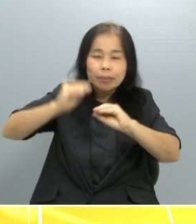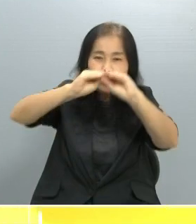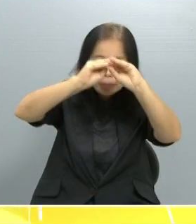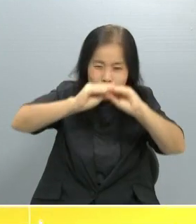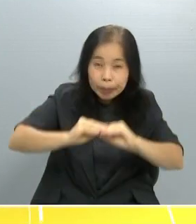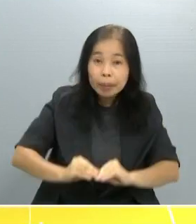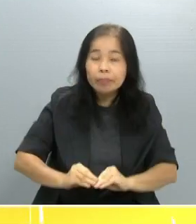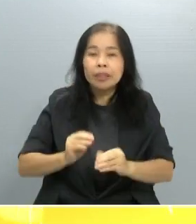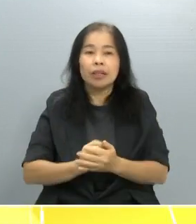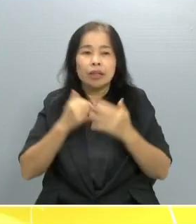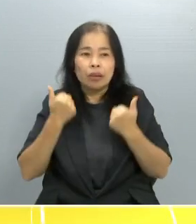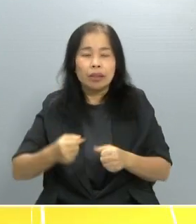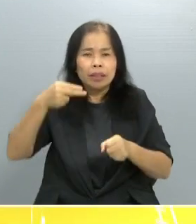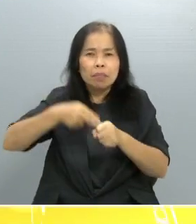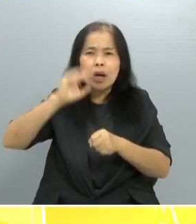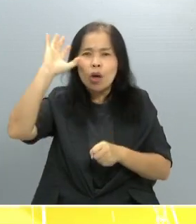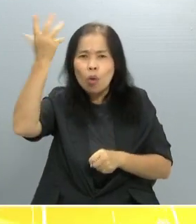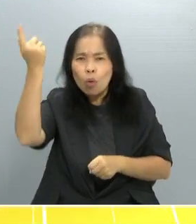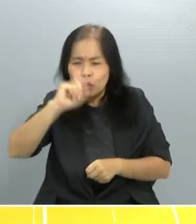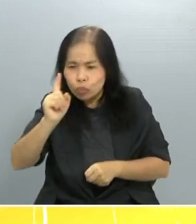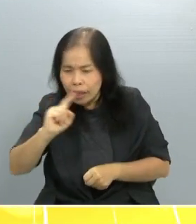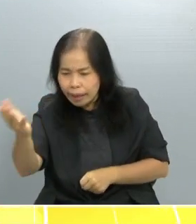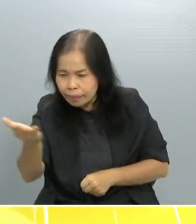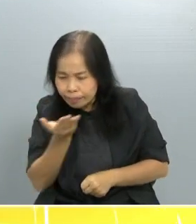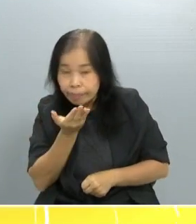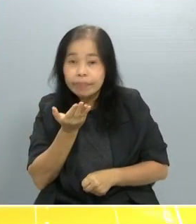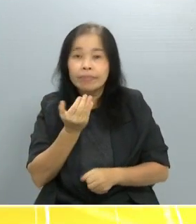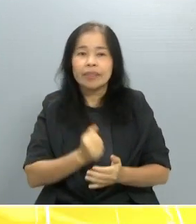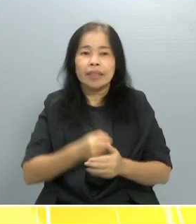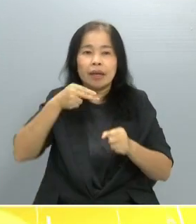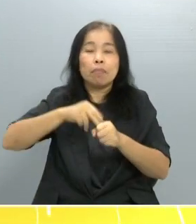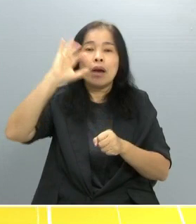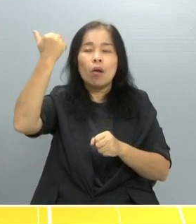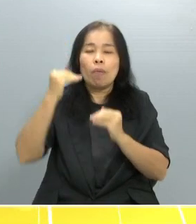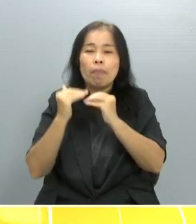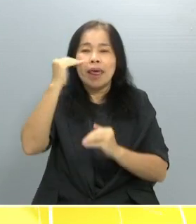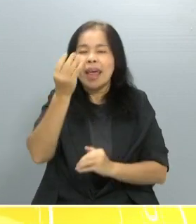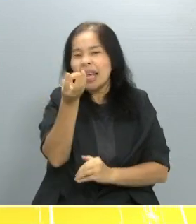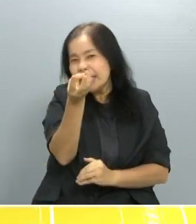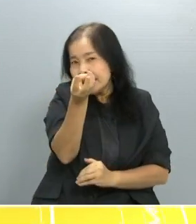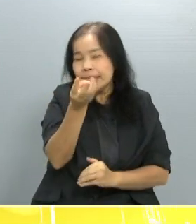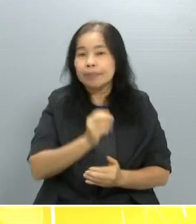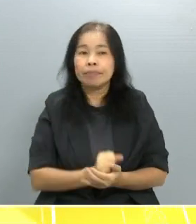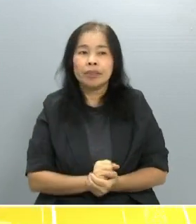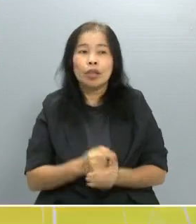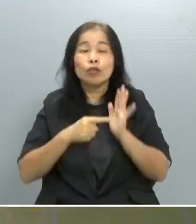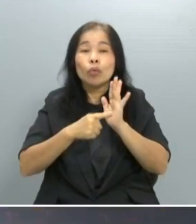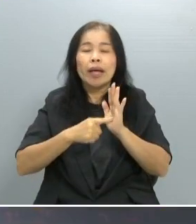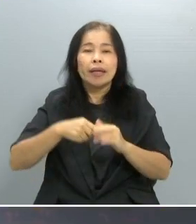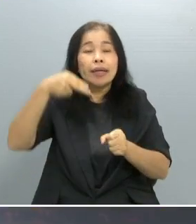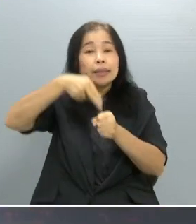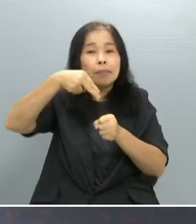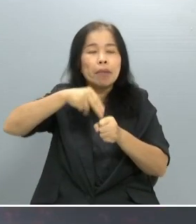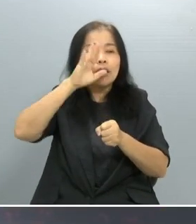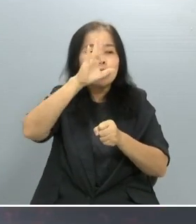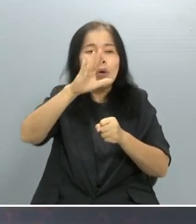ดูล่าสุน้มนโลกมารยังมาแลวะ เพิ่มขึนเล็กน้อยนะคะไปดูเลยนะคะ อย่น้มนดิบเบ็ต์ะเลเหนือ